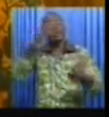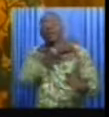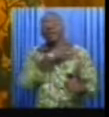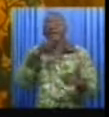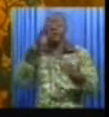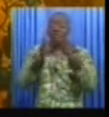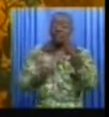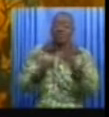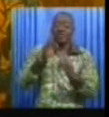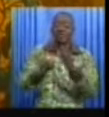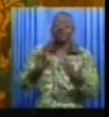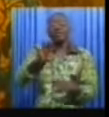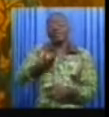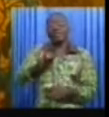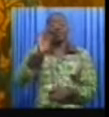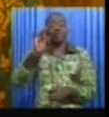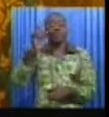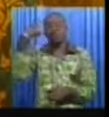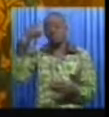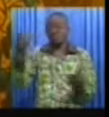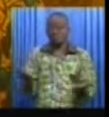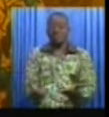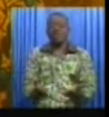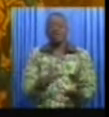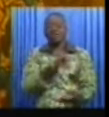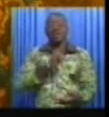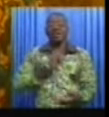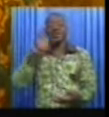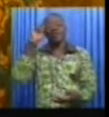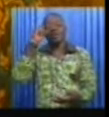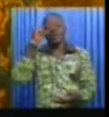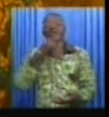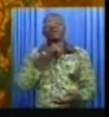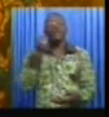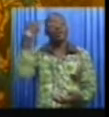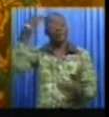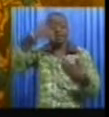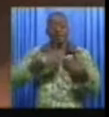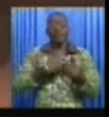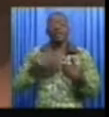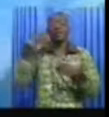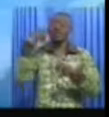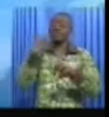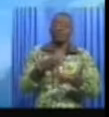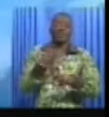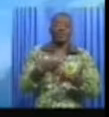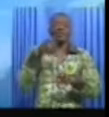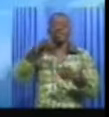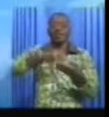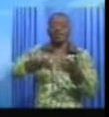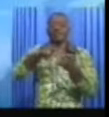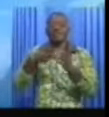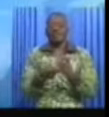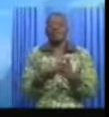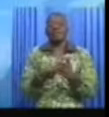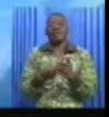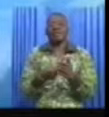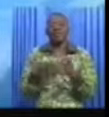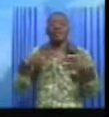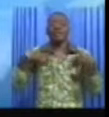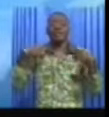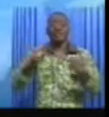ont été tirés en conséquence. Donc bon. Je ne pense pas qu'il y ait des difficultés dans ce sens-là. En santé,